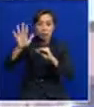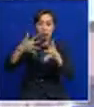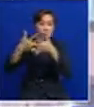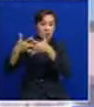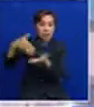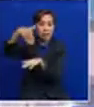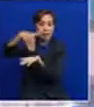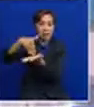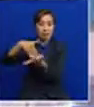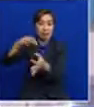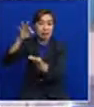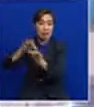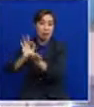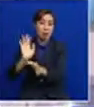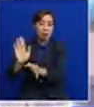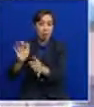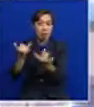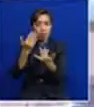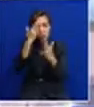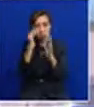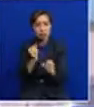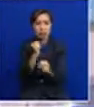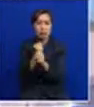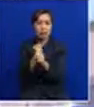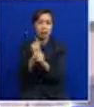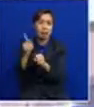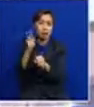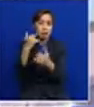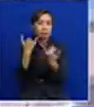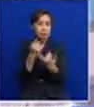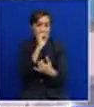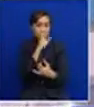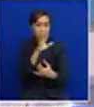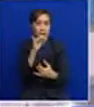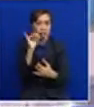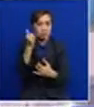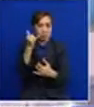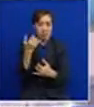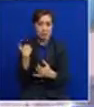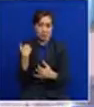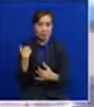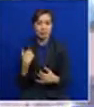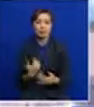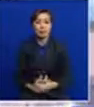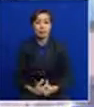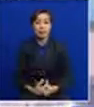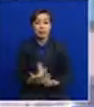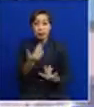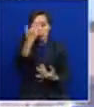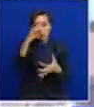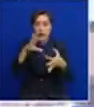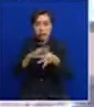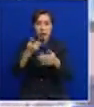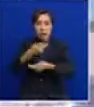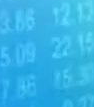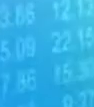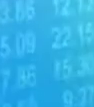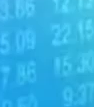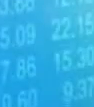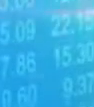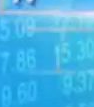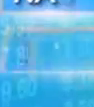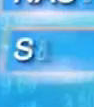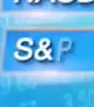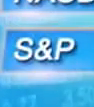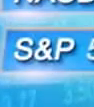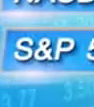าคารกลางสหรัฐหลังจากเจ้าหน้าที่ระดับสูงของเฟดได้ออกมาส่งสัญญาณที่ขัดแย้งกันค่ะก็ทำให้การซื้อขายในฝั่งตลาดหุ้น